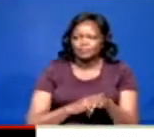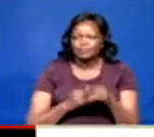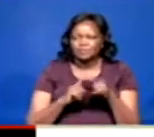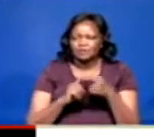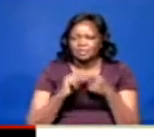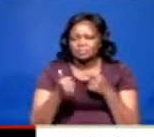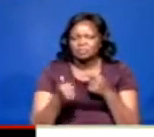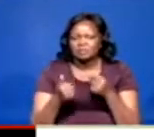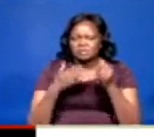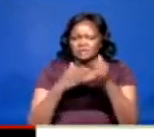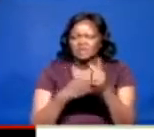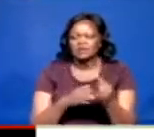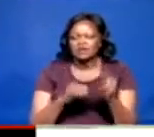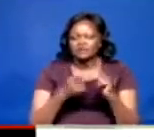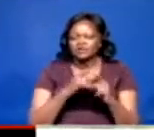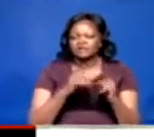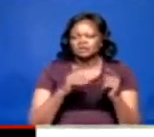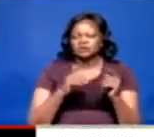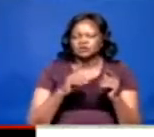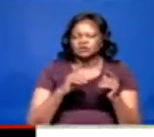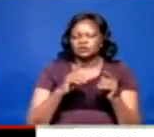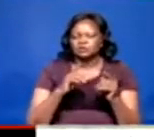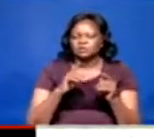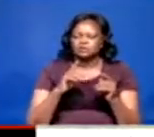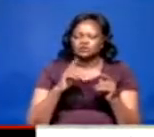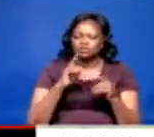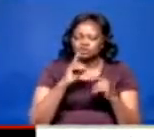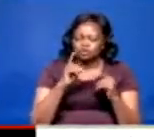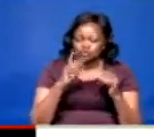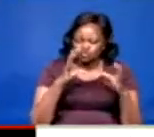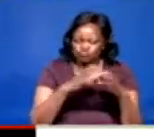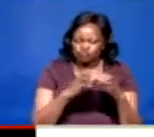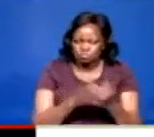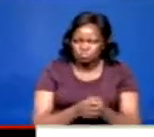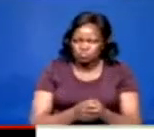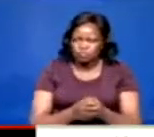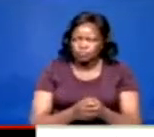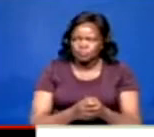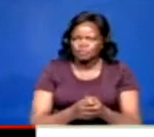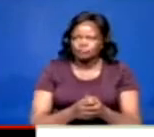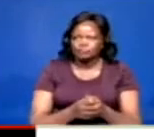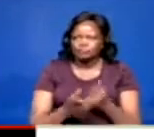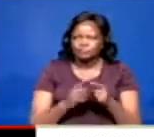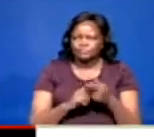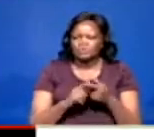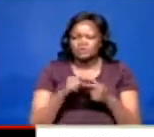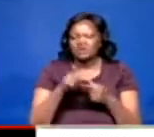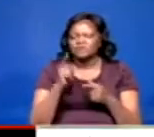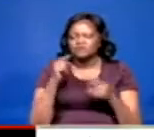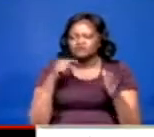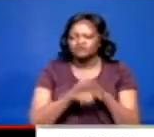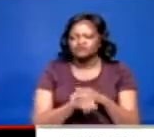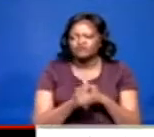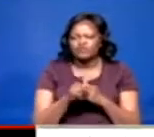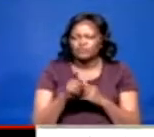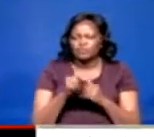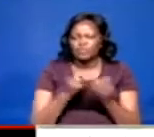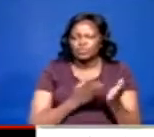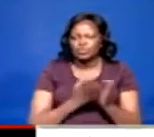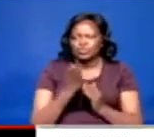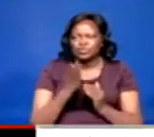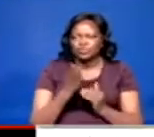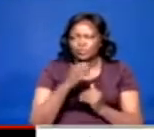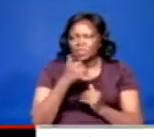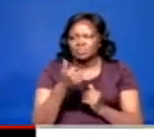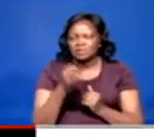iliyoongoza divisheni ya kwanza msimu uliopita ilishindwa kumakinika dhidi ya Mayenje Santos licha kufunga bao la kwanza kupitia kwa Nembi